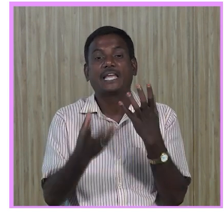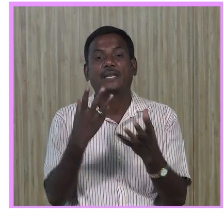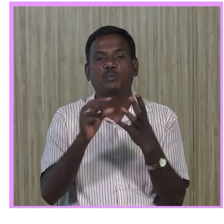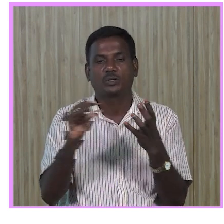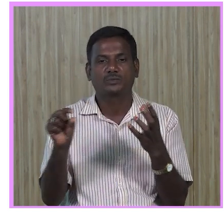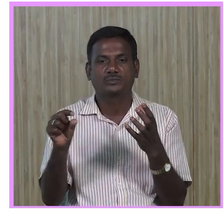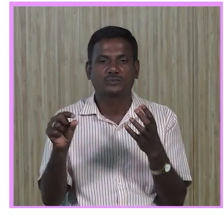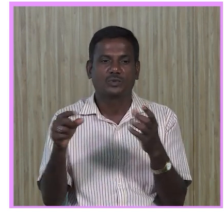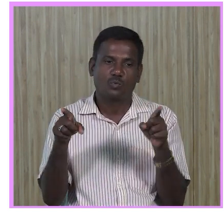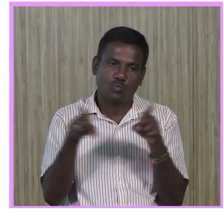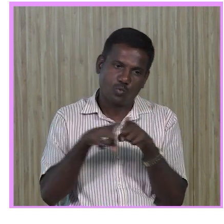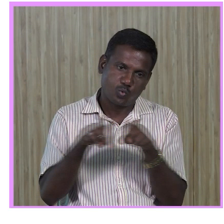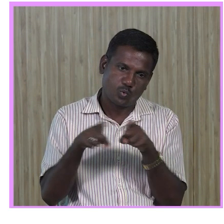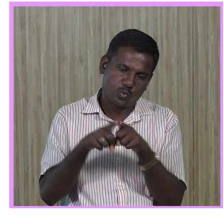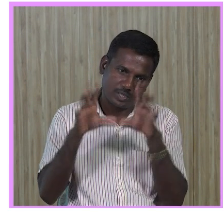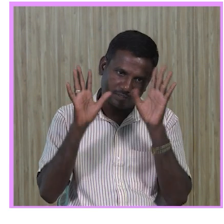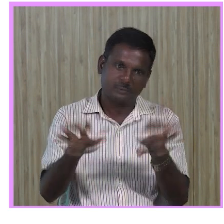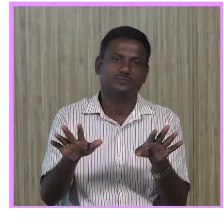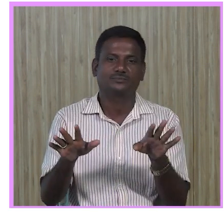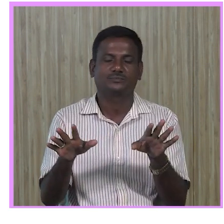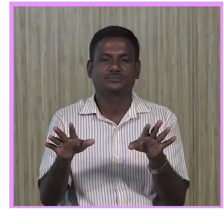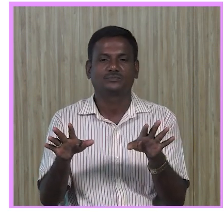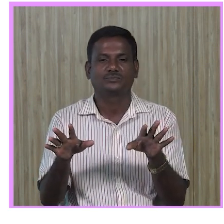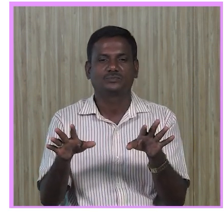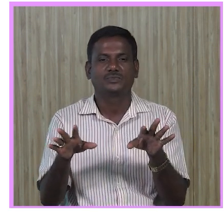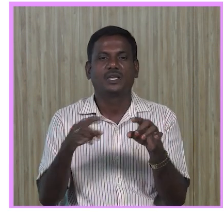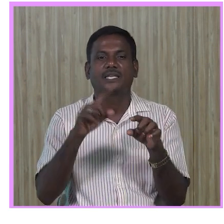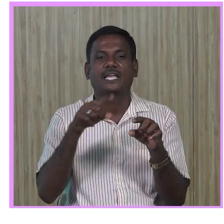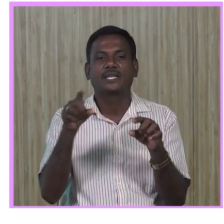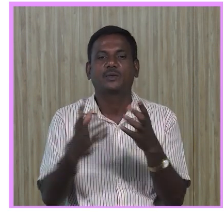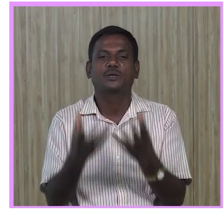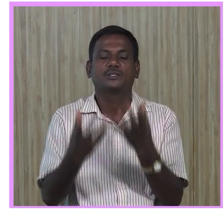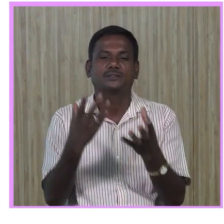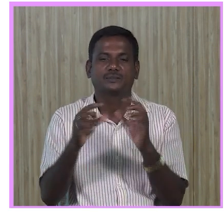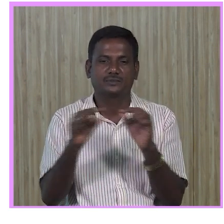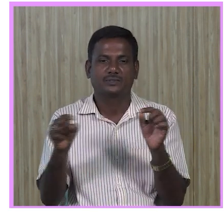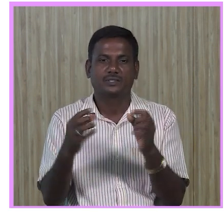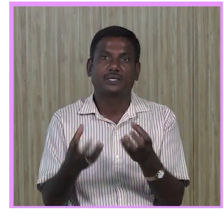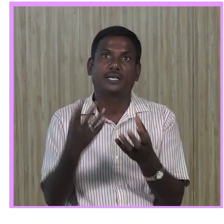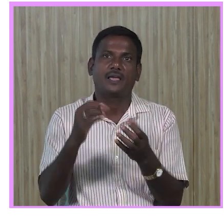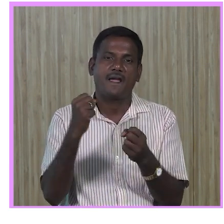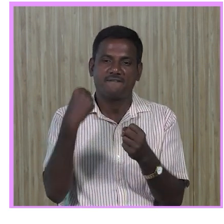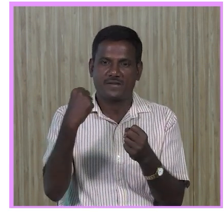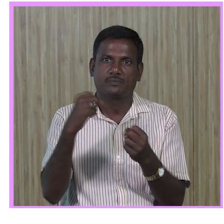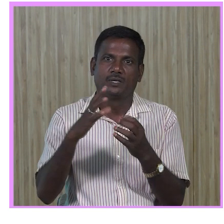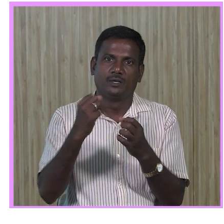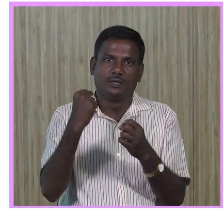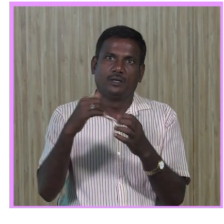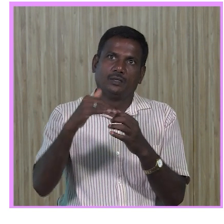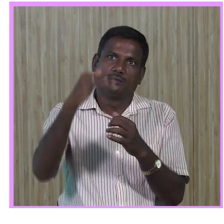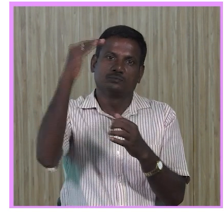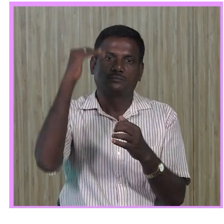எரிபொருளும் ஆக்சிகரணியும் ஒன்றாக வைக்கப்பட்டிருக்கும். இவை எரியூட்டும் போது இவை எரிந்து வெப்ப ஆற்றலை